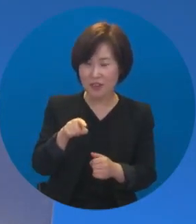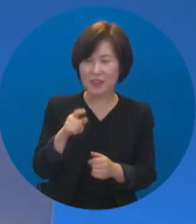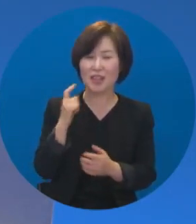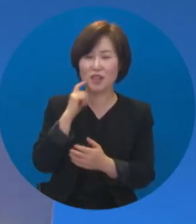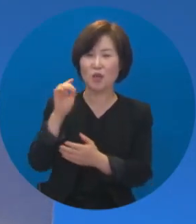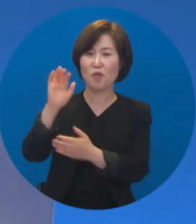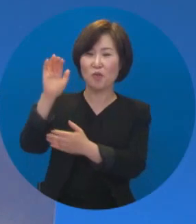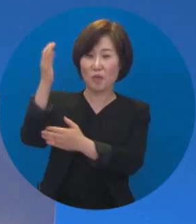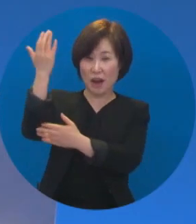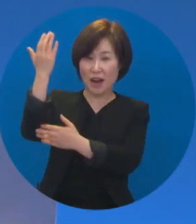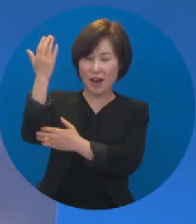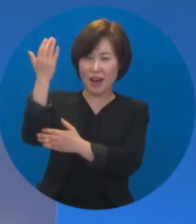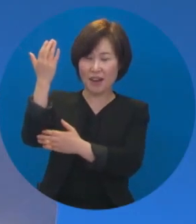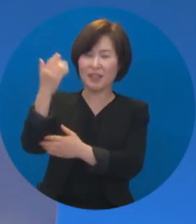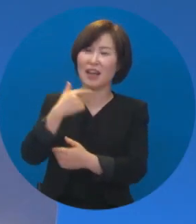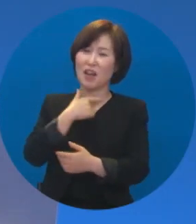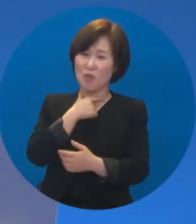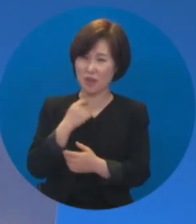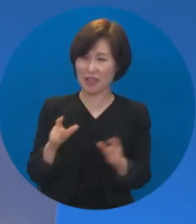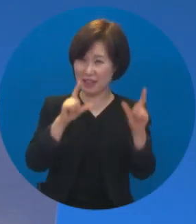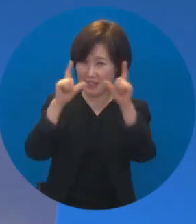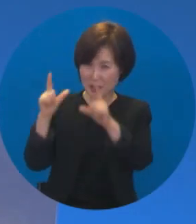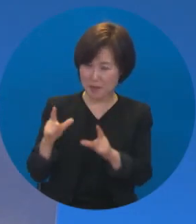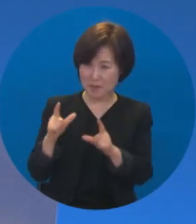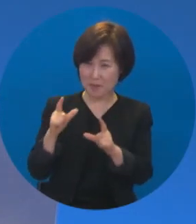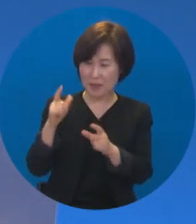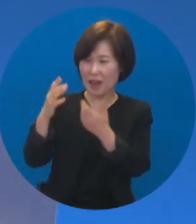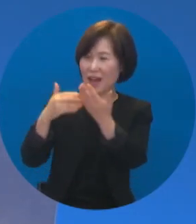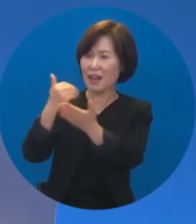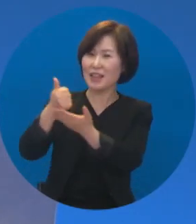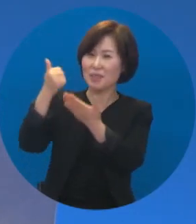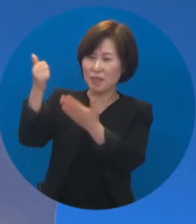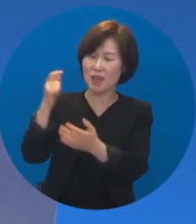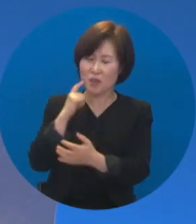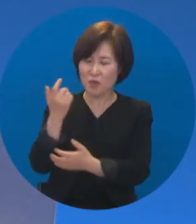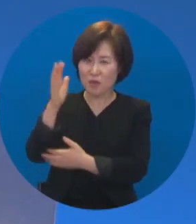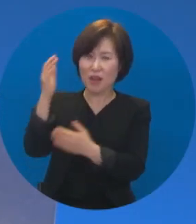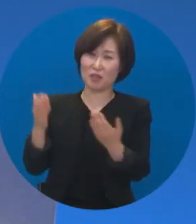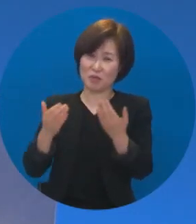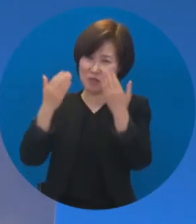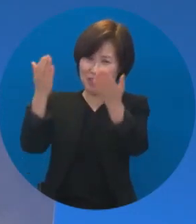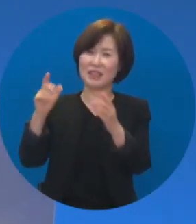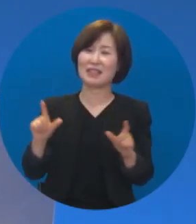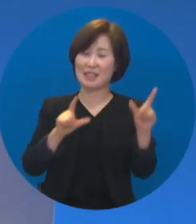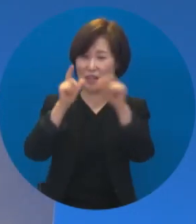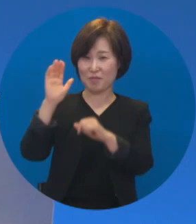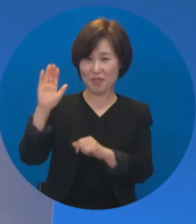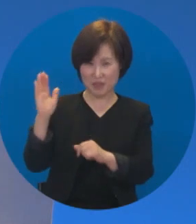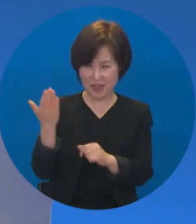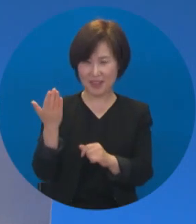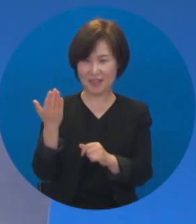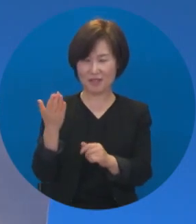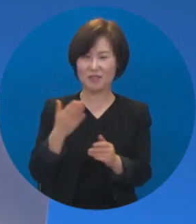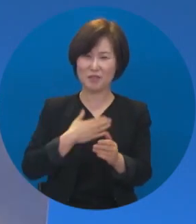영광을 추구하는 삶, 하나님께 영광 돌리는 삶인 줄 믿습니다.